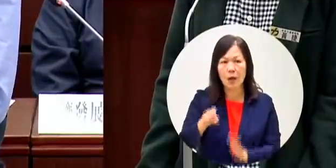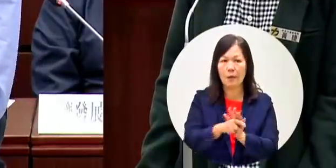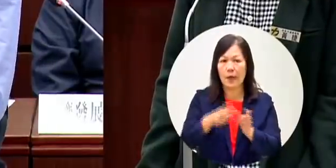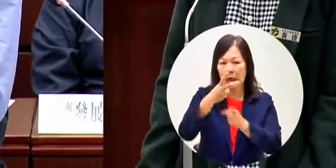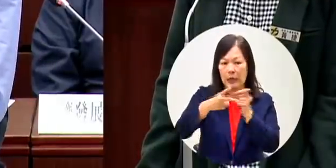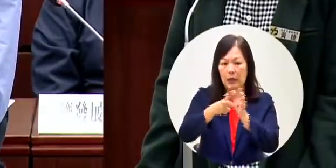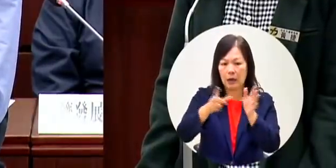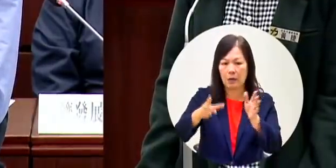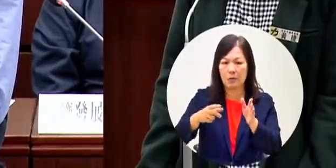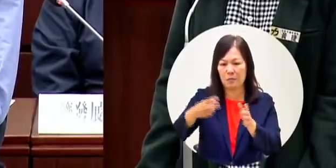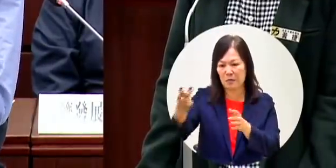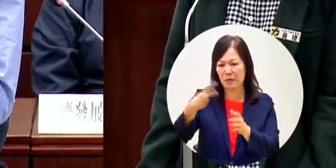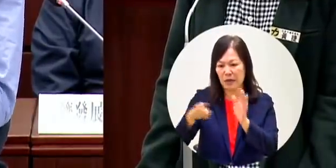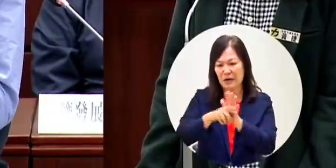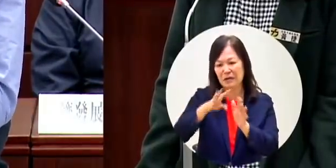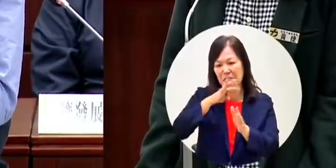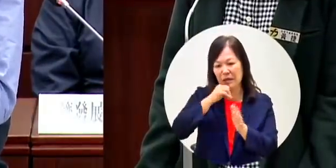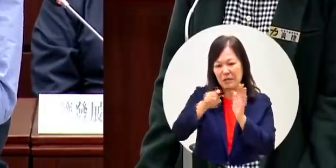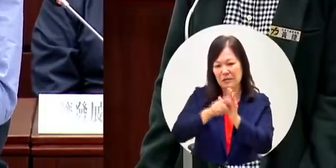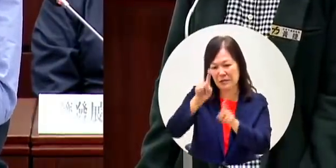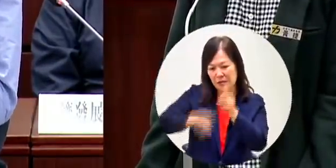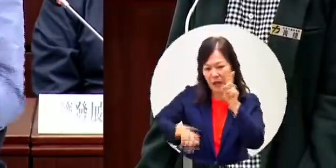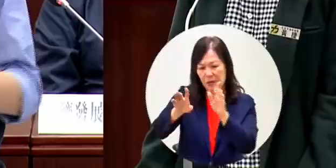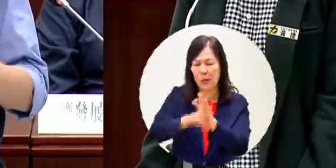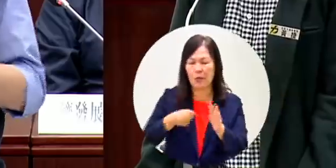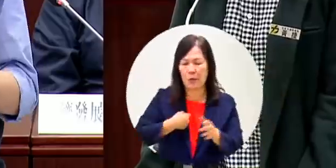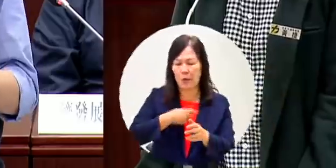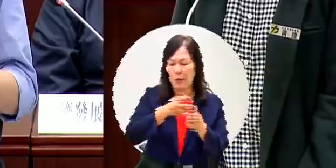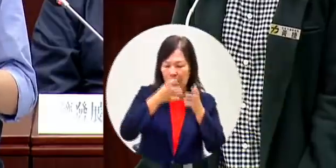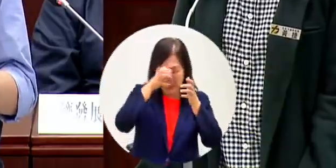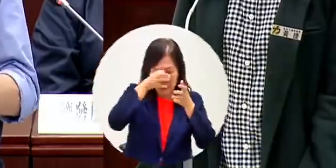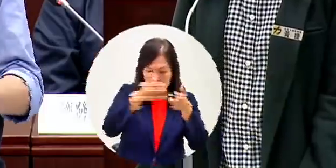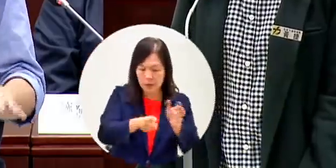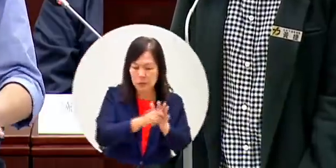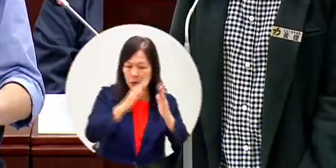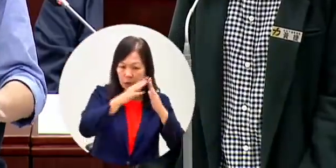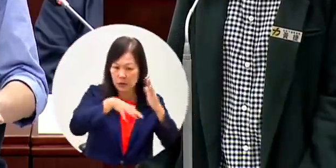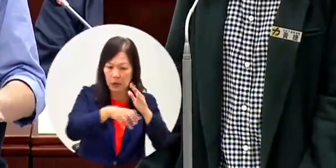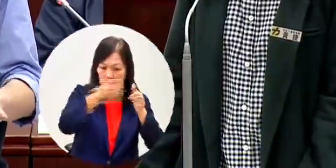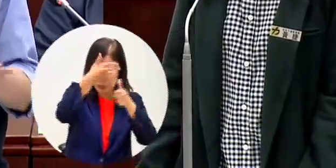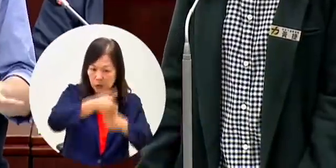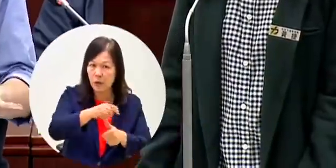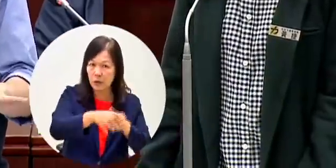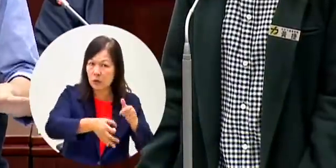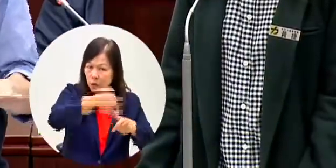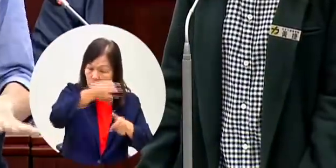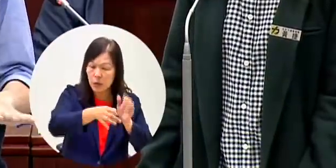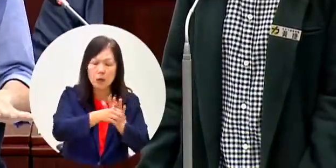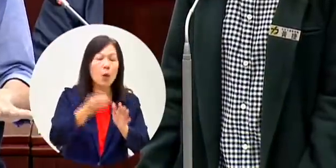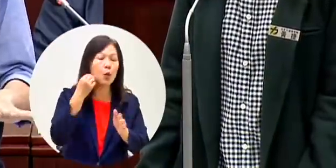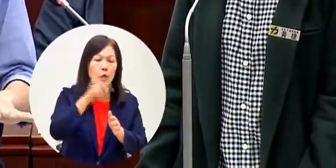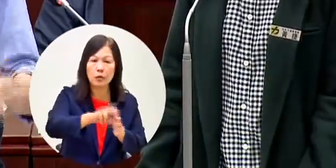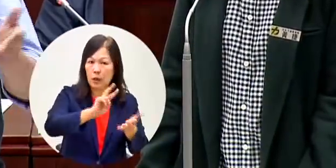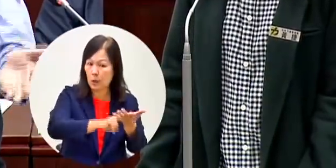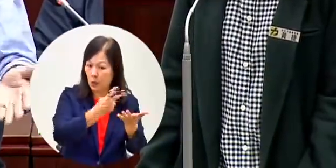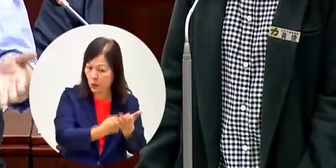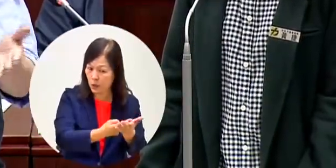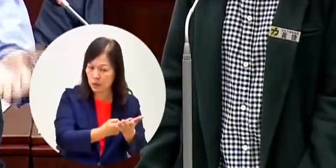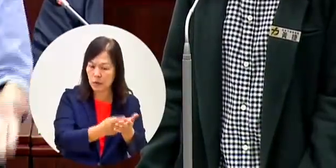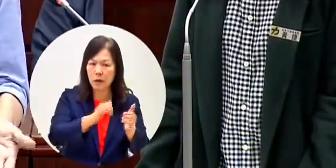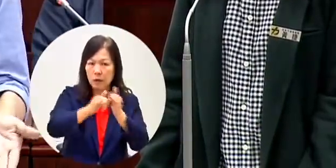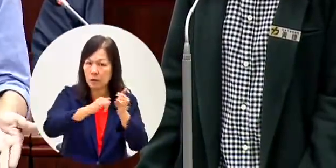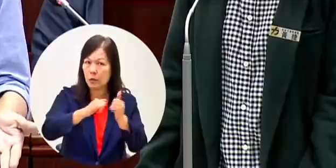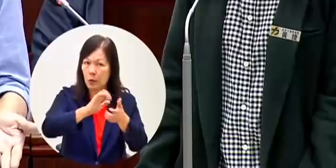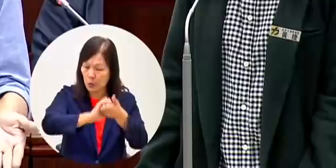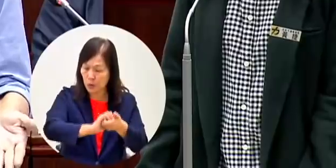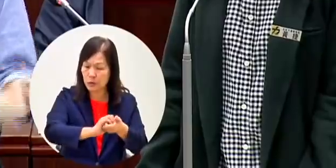统 家庭价值。那这个如果一旦被颠覆的话，对我们社会不稳定，这是一个很重要的基石。那年轻人有